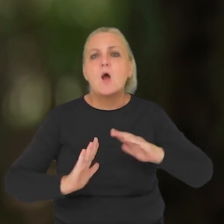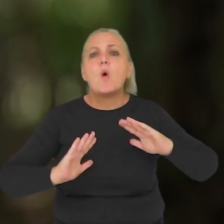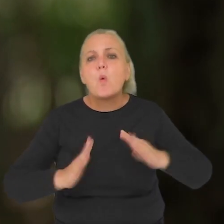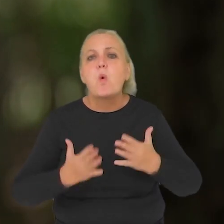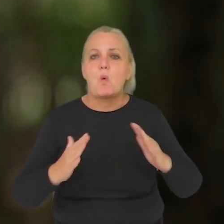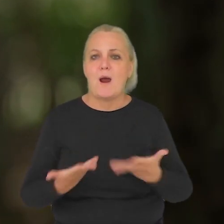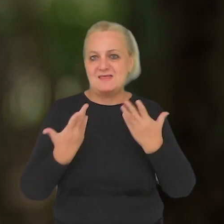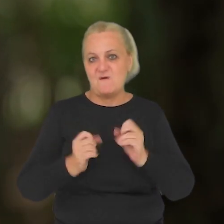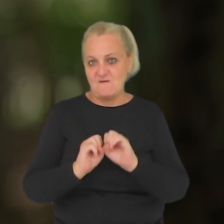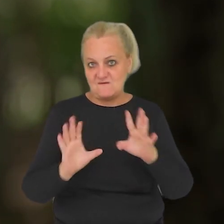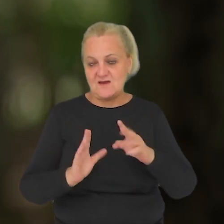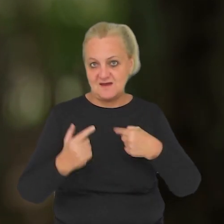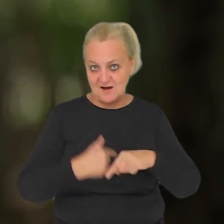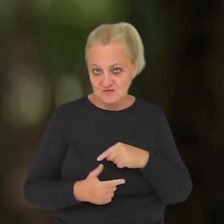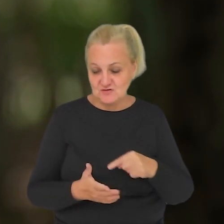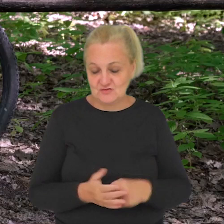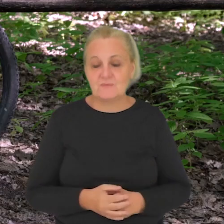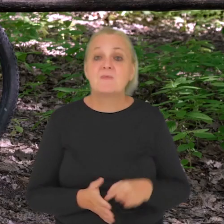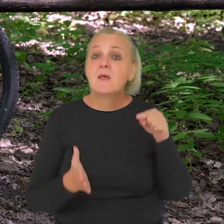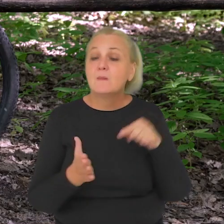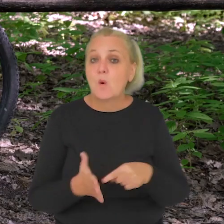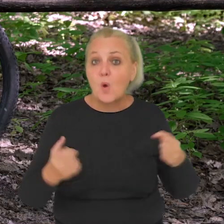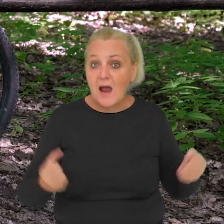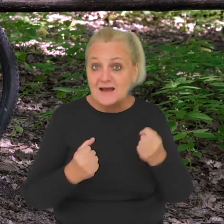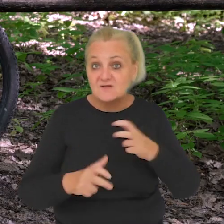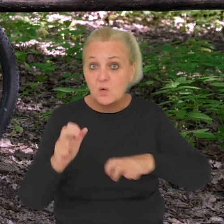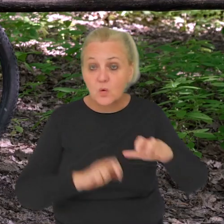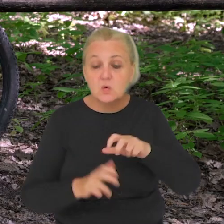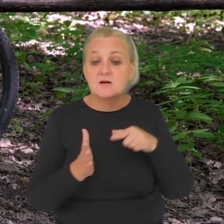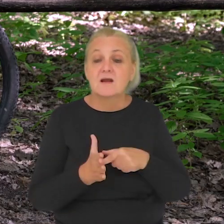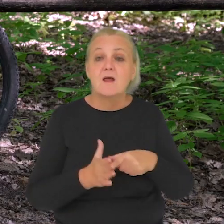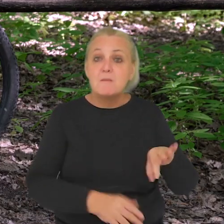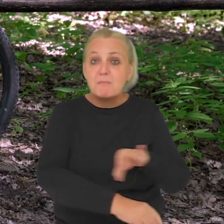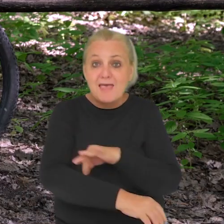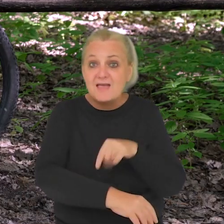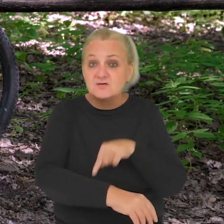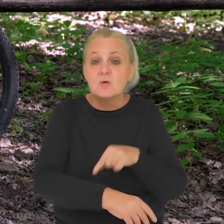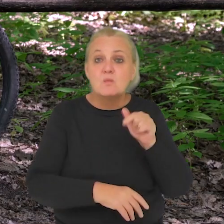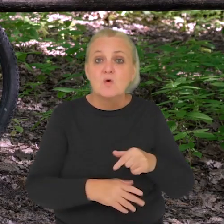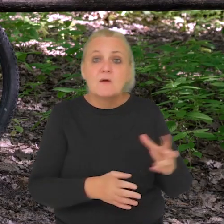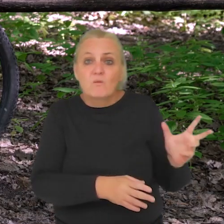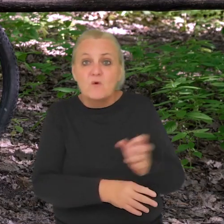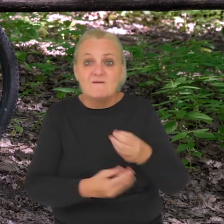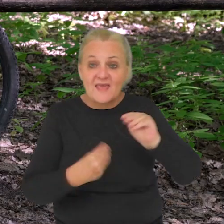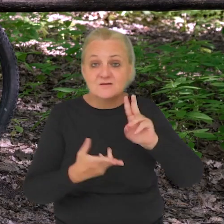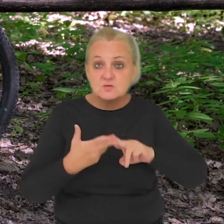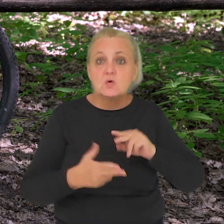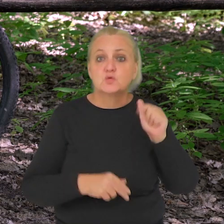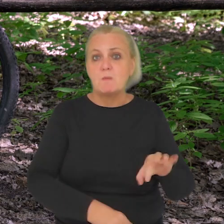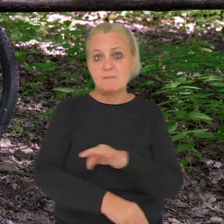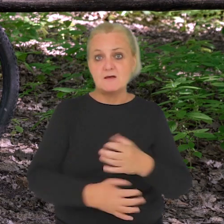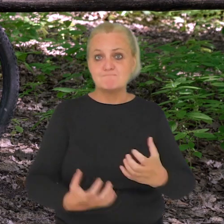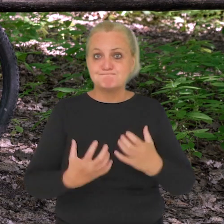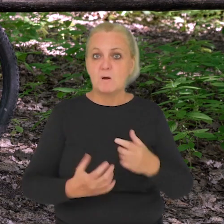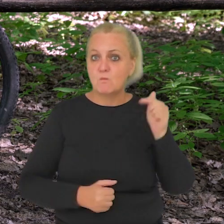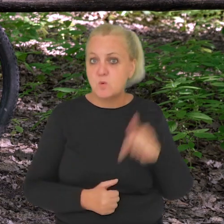odsysany, tak mówiąc prosto, z tychże narządów. Także ta aktywność ruchowa, ale żeby te mięśnie mogły pochłaniać dużo glukozy,